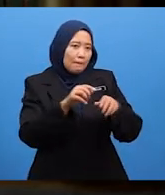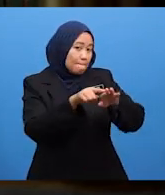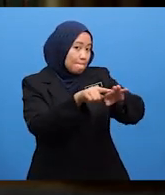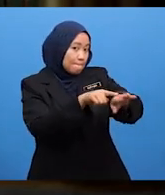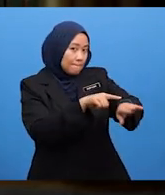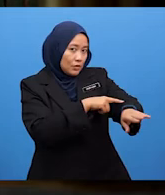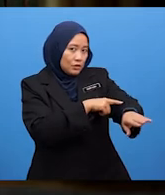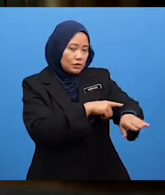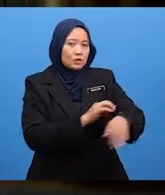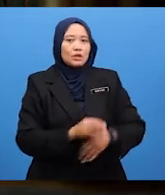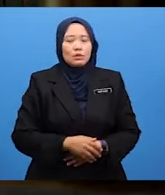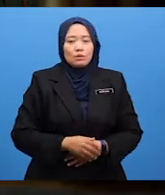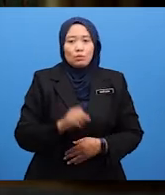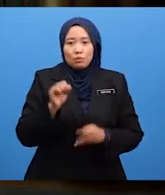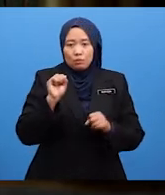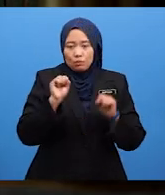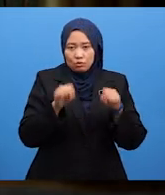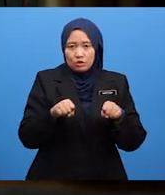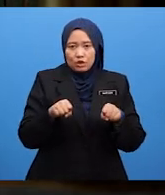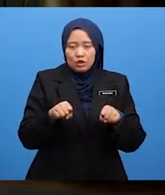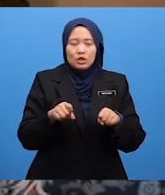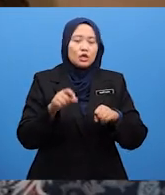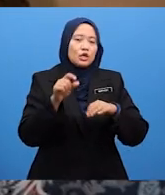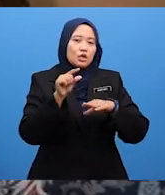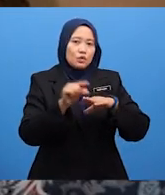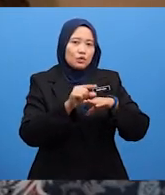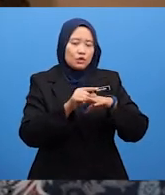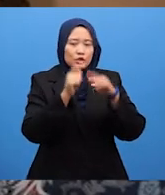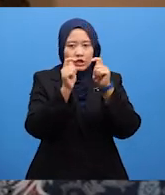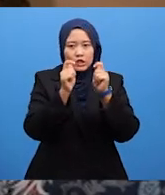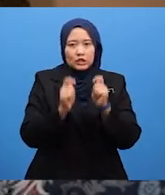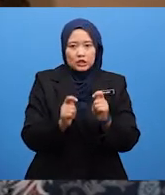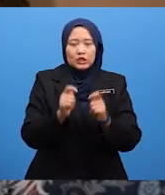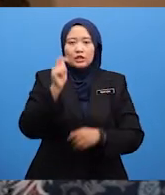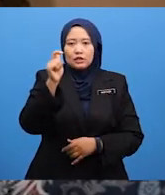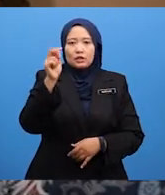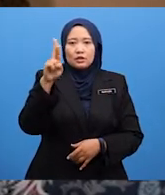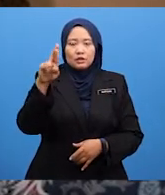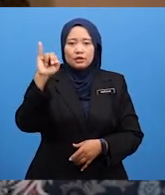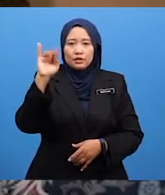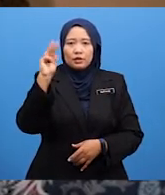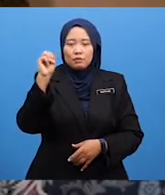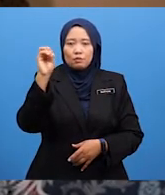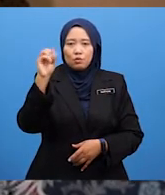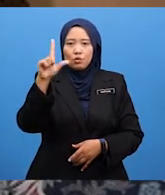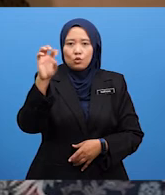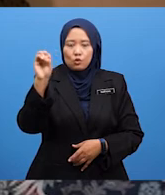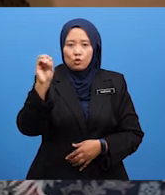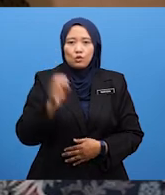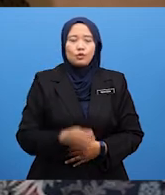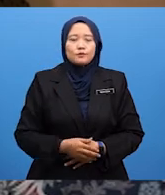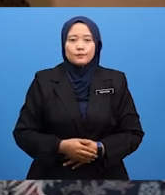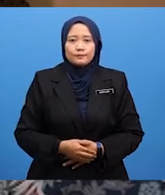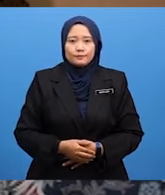teknik tremolo untuk menyedapkan lagi melodi itu. Haziq, cuba. Baik. Kali yang